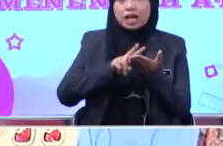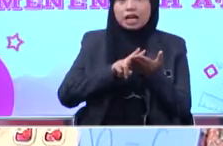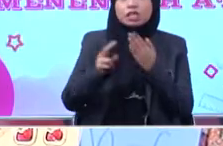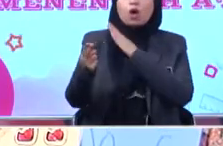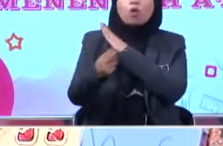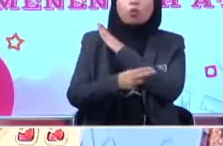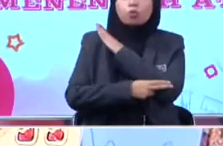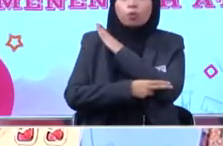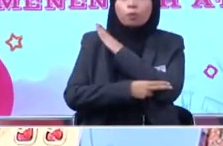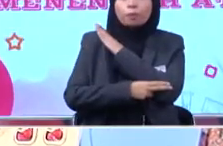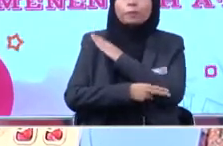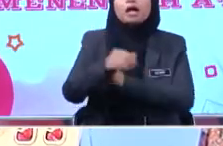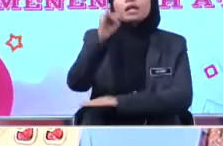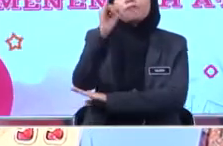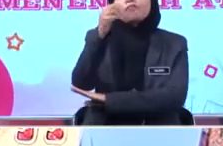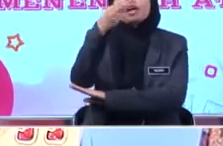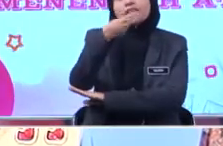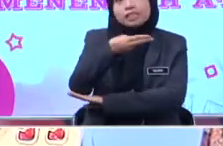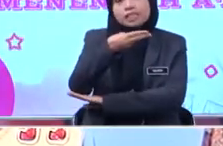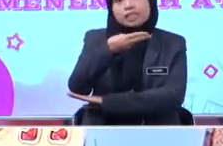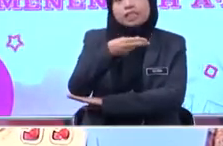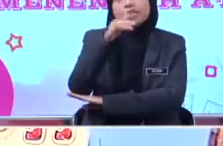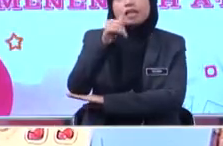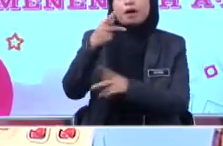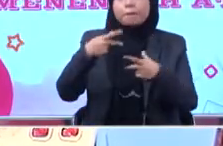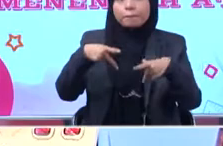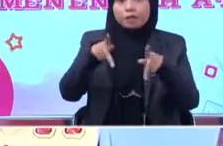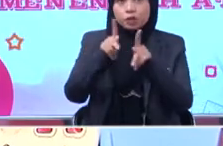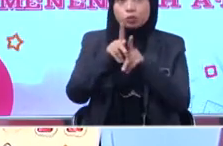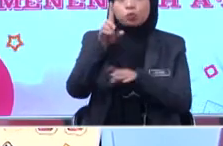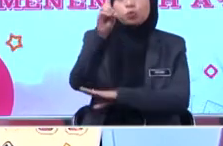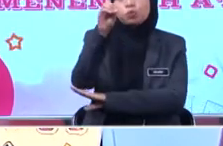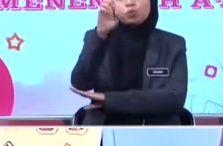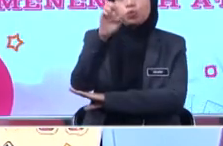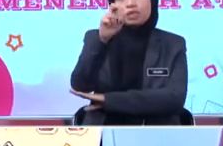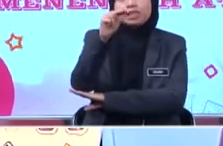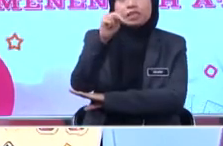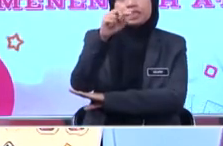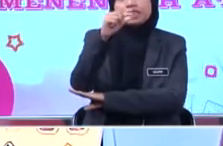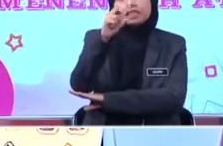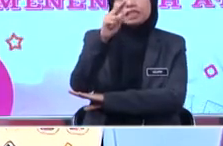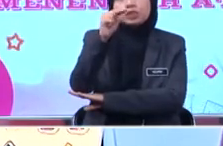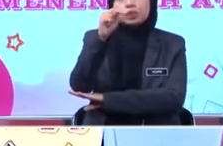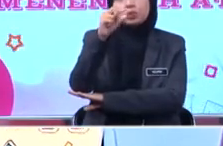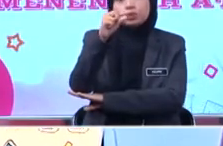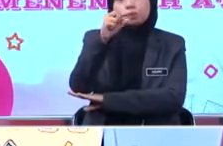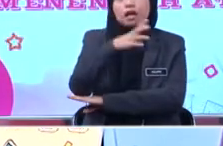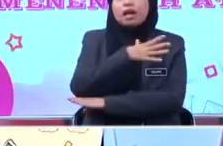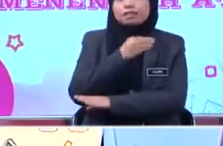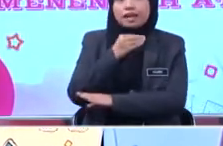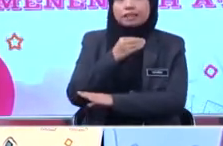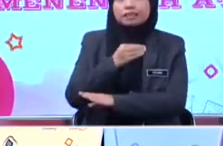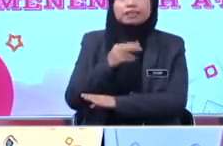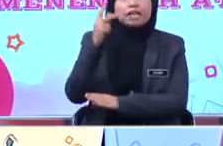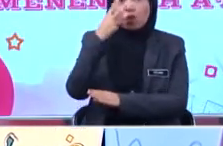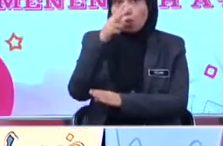perlu didengungkan kita juga dah lakukan activity untuk kita kenal pasti setiap potongan ayat ini